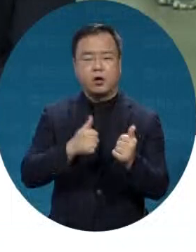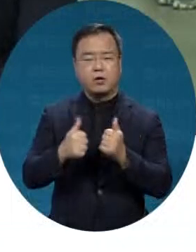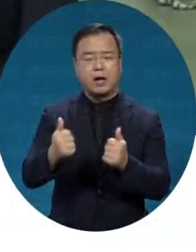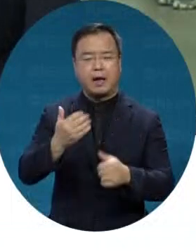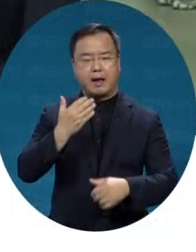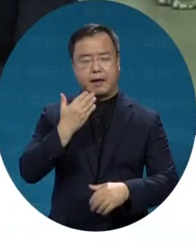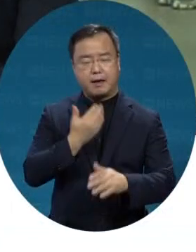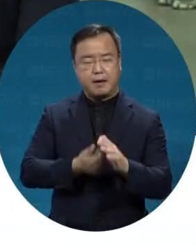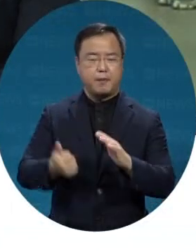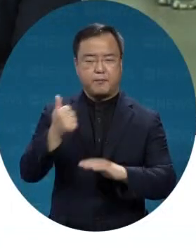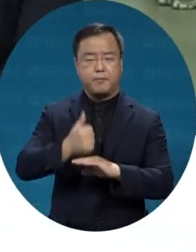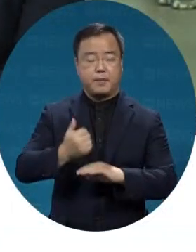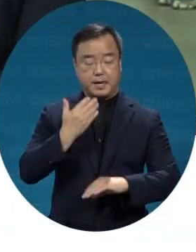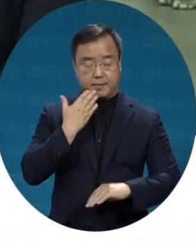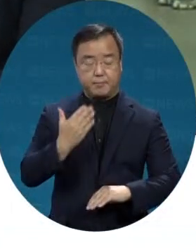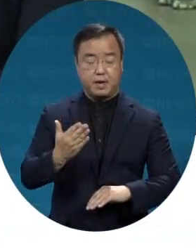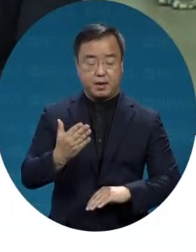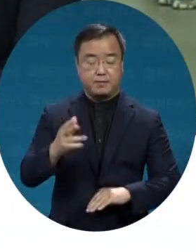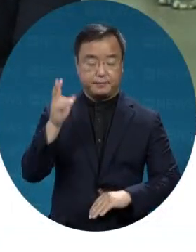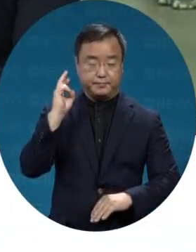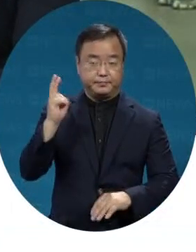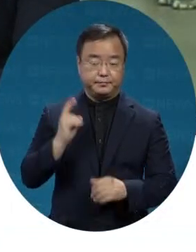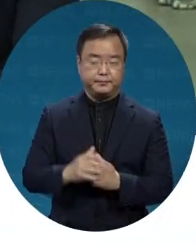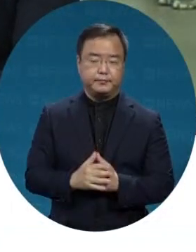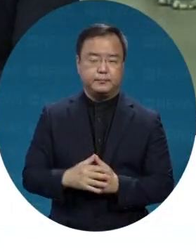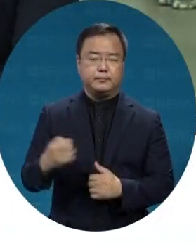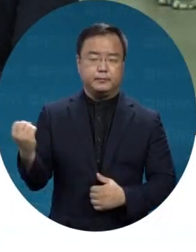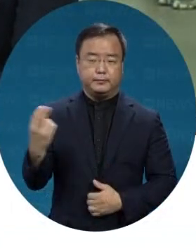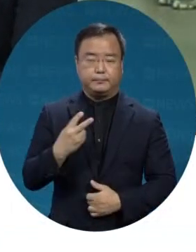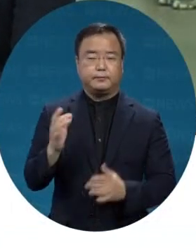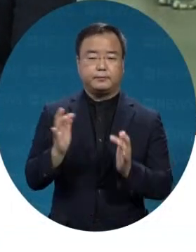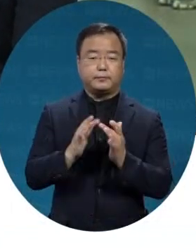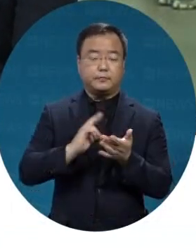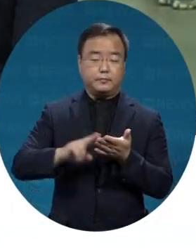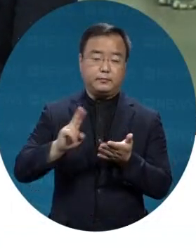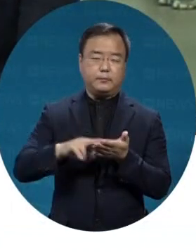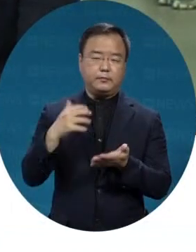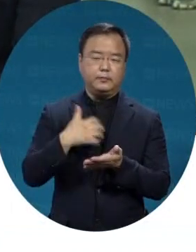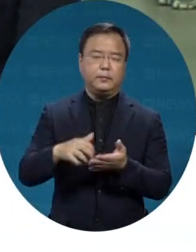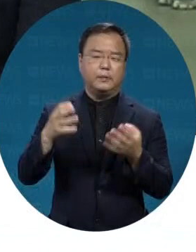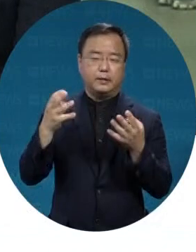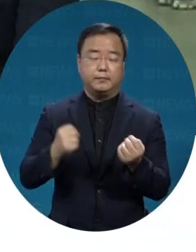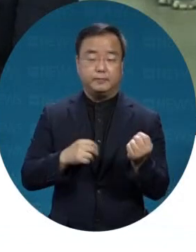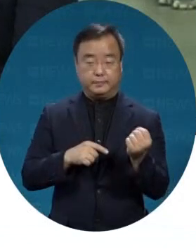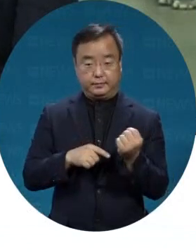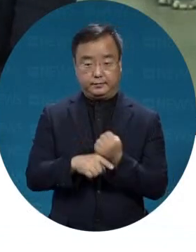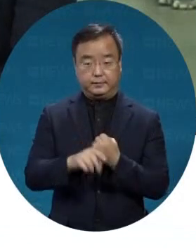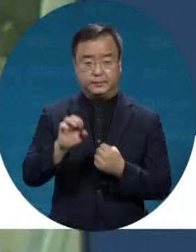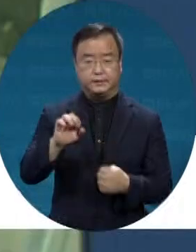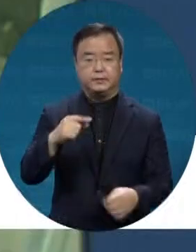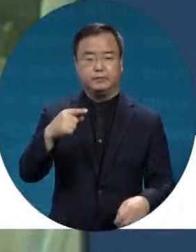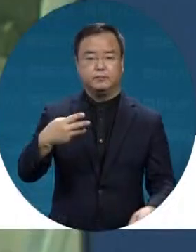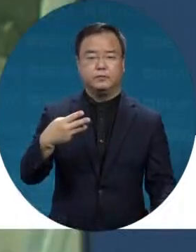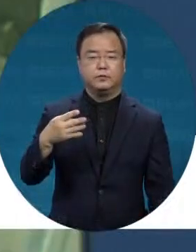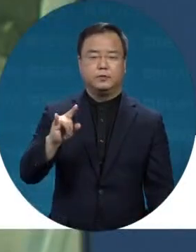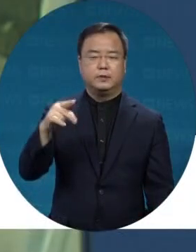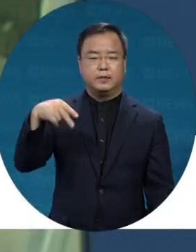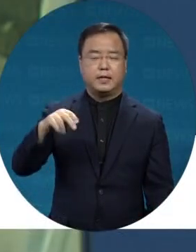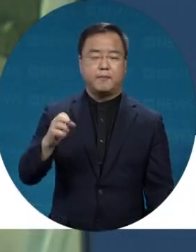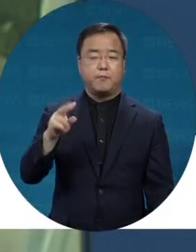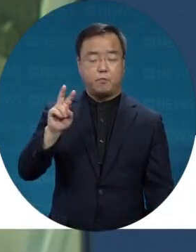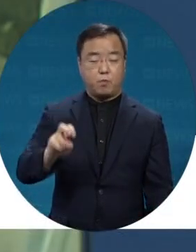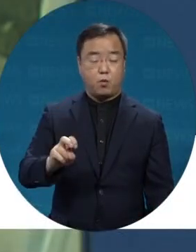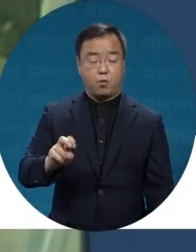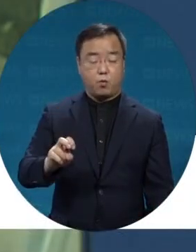가능성이 굉장히 커졌다는 이야기죠 또 웹툰 수가 굉장히 많으니까이 플랫폼에서 하는 이런 프로모션 마케팅이